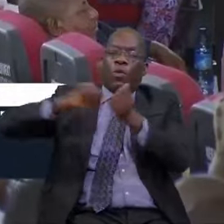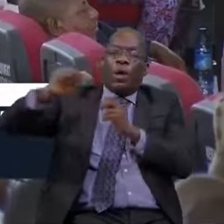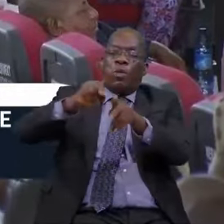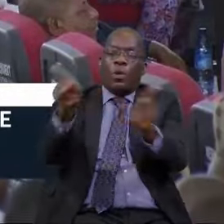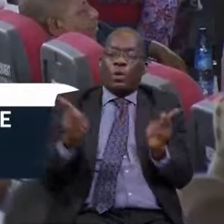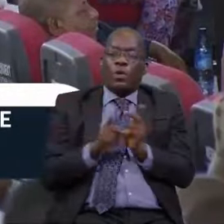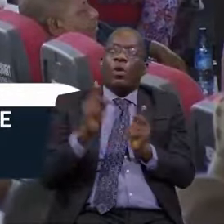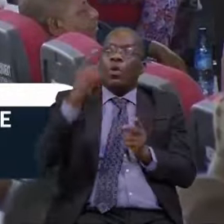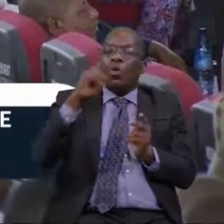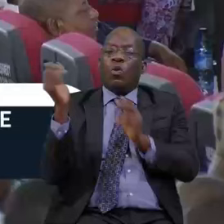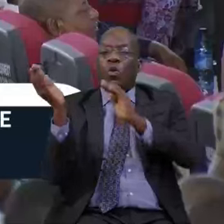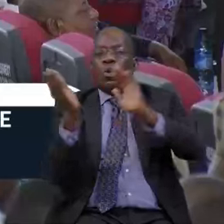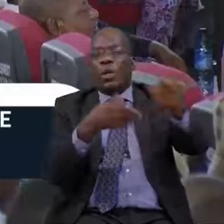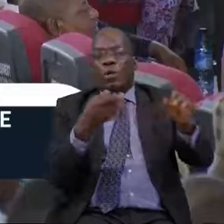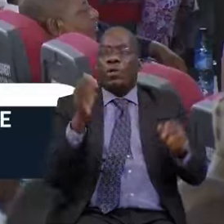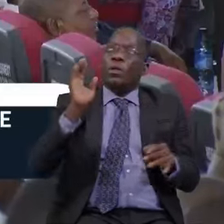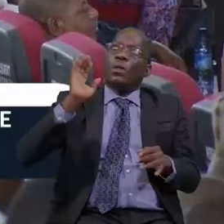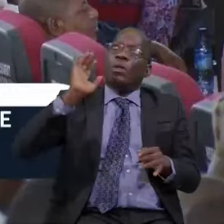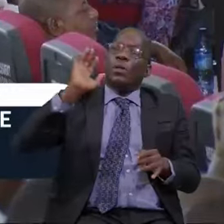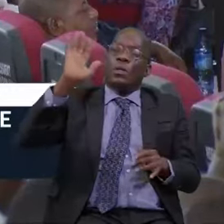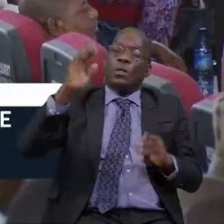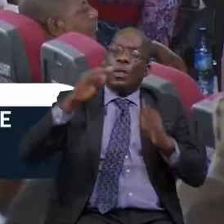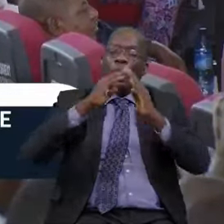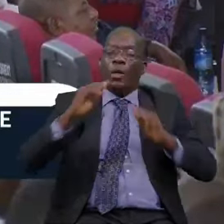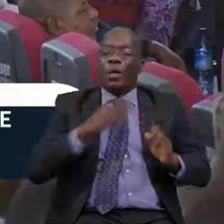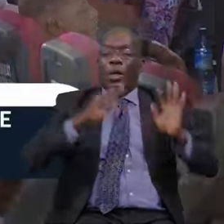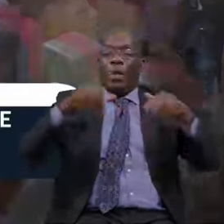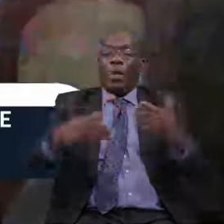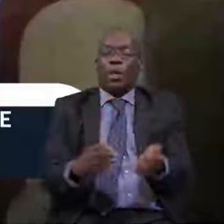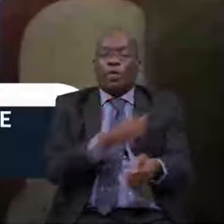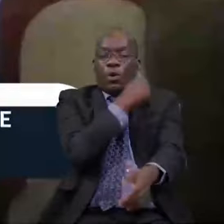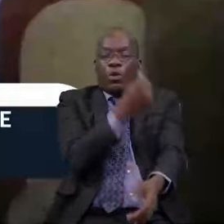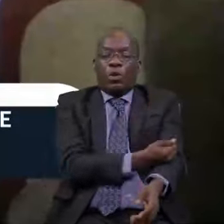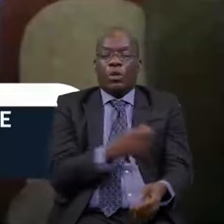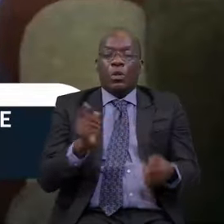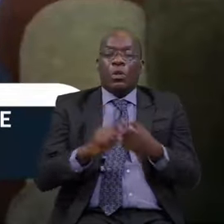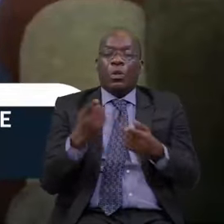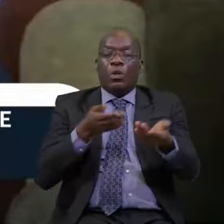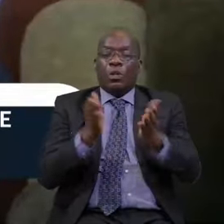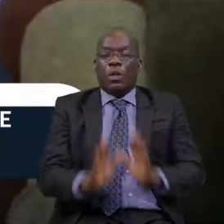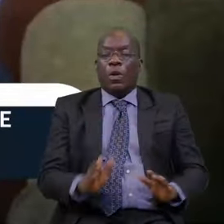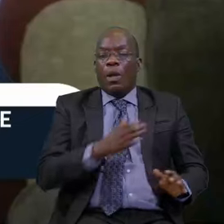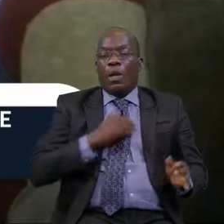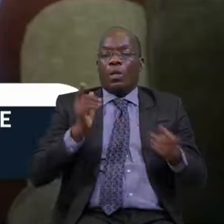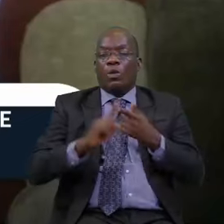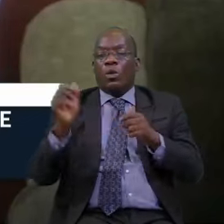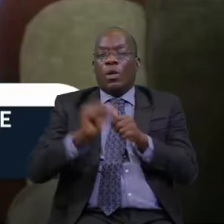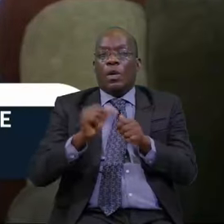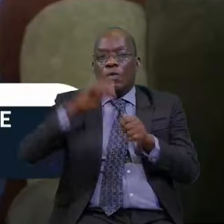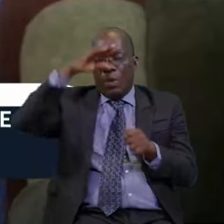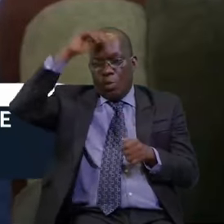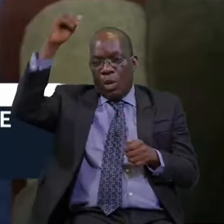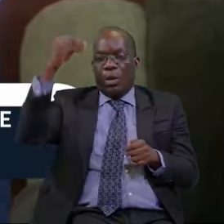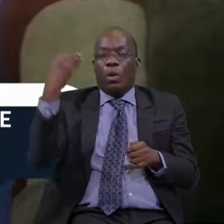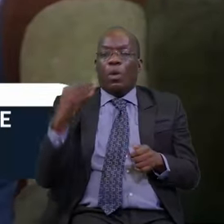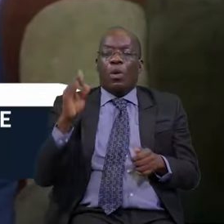maison, remet l'autorité à ses serviteurs, indique à chacun sa